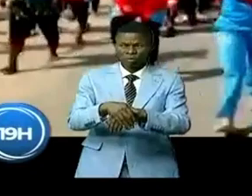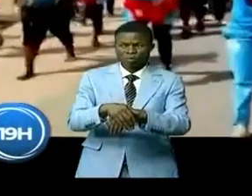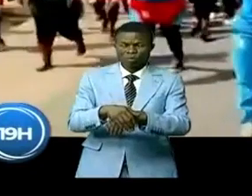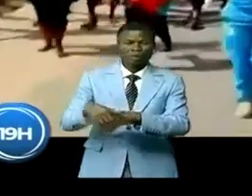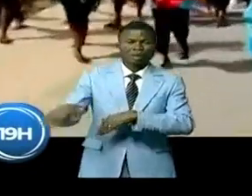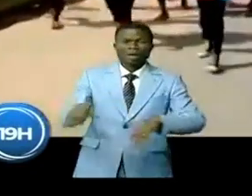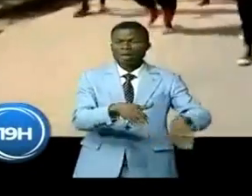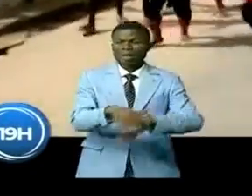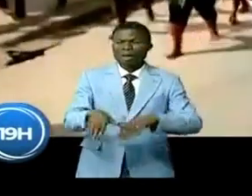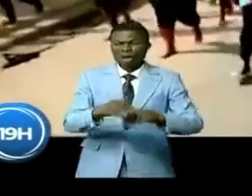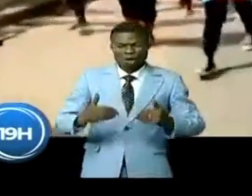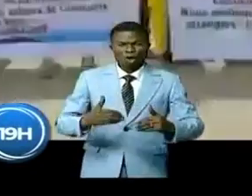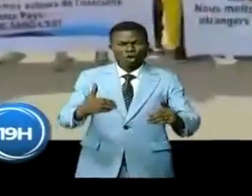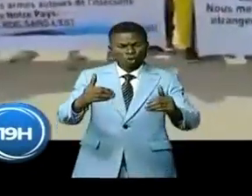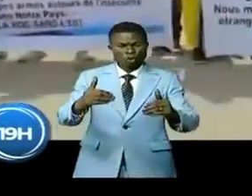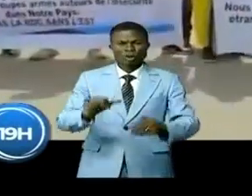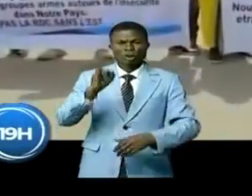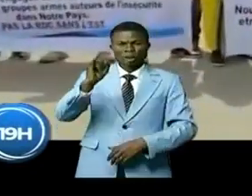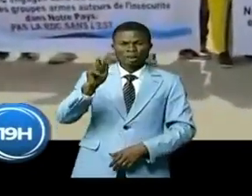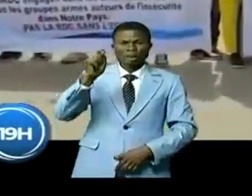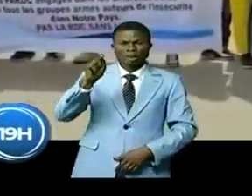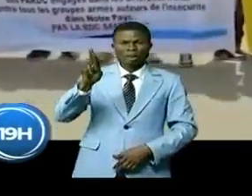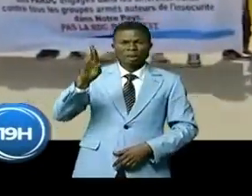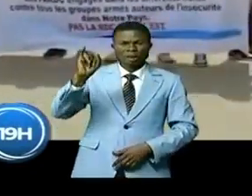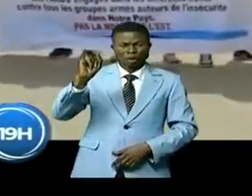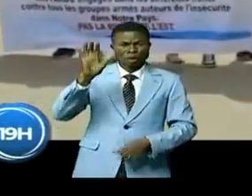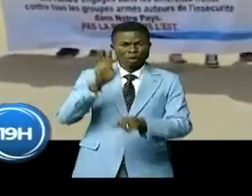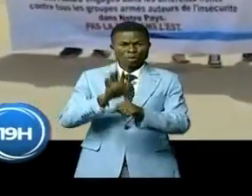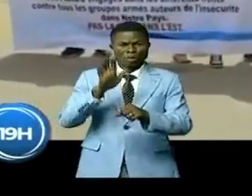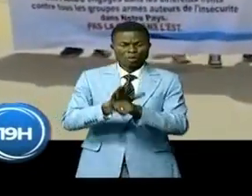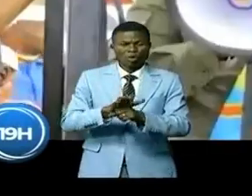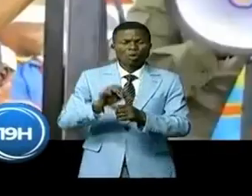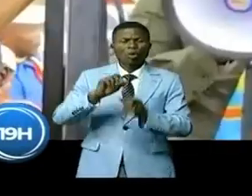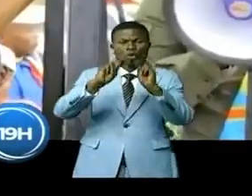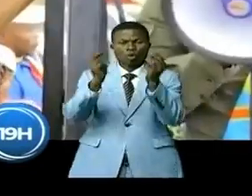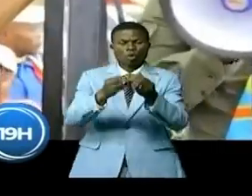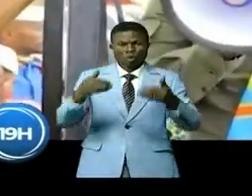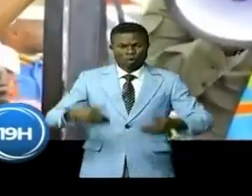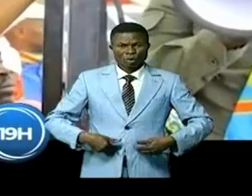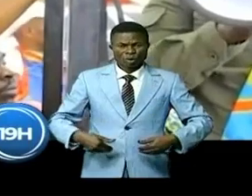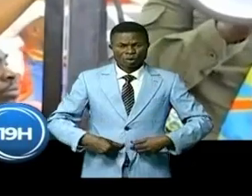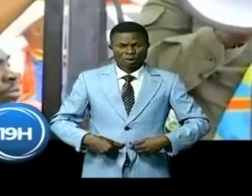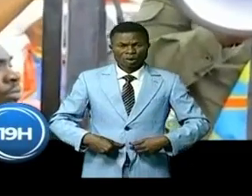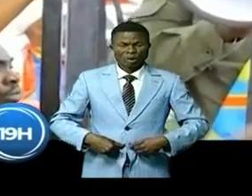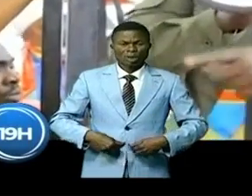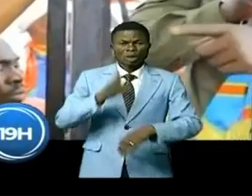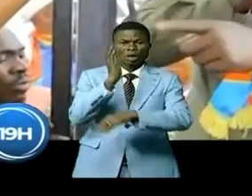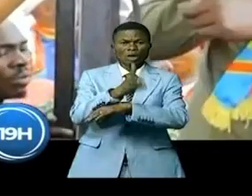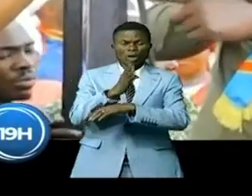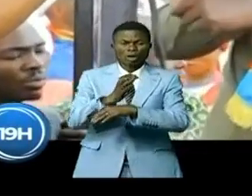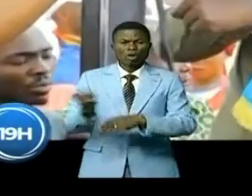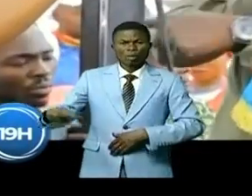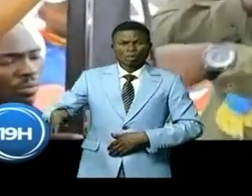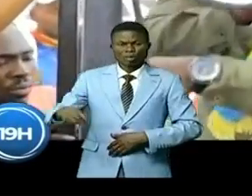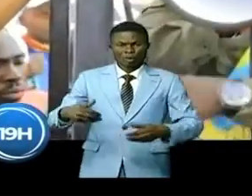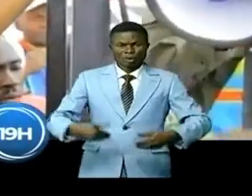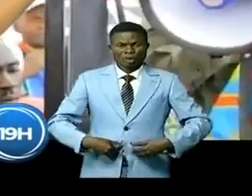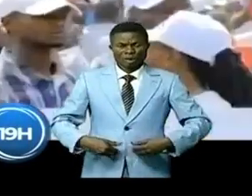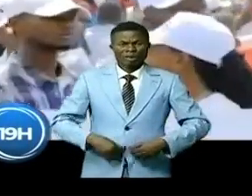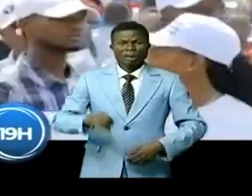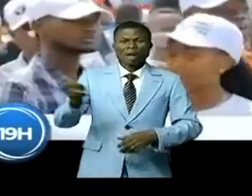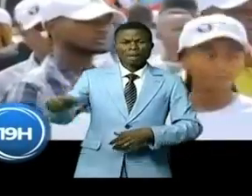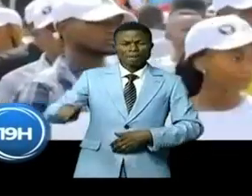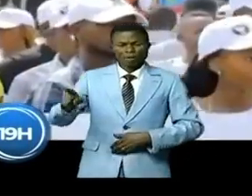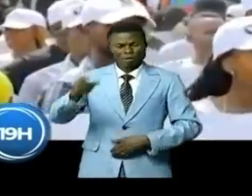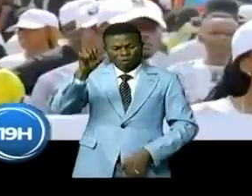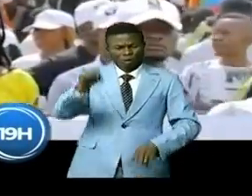front s'enchaînent en Ituri. À leur tour, les différentes structures des jeunes, avec à la tête les conseils provinciaux de la jeunesse de l'Ituri, ont